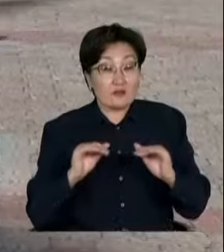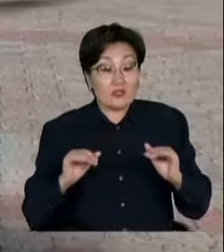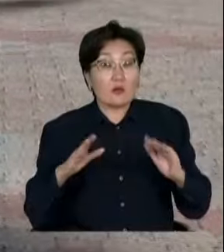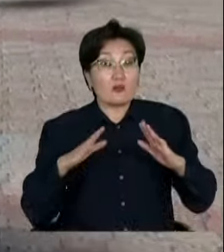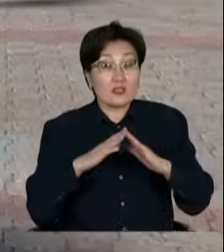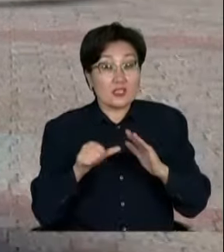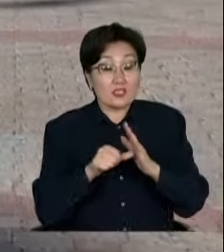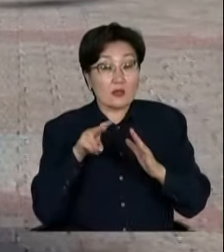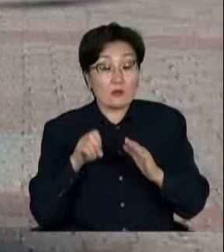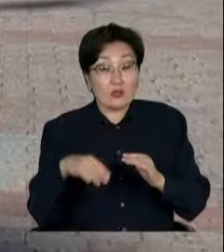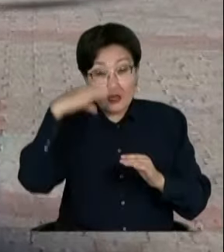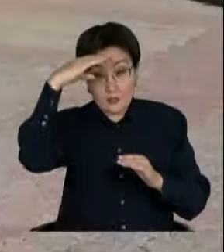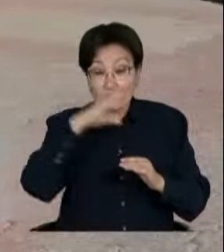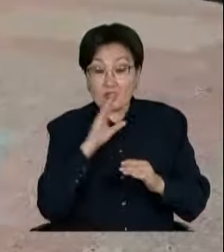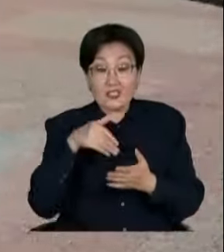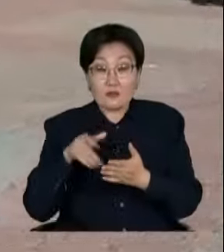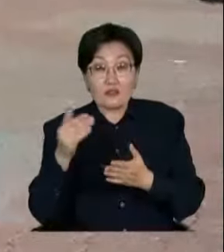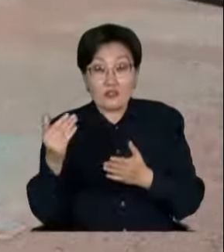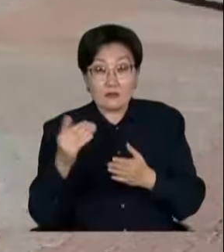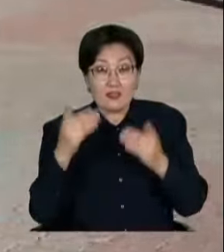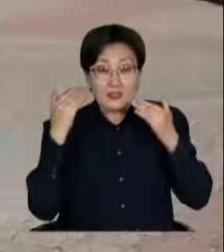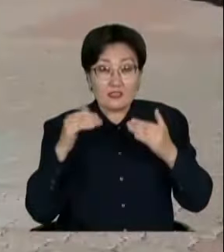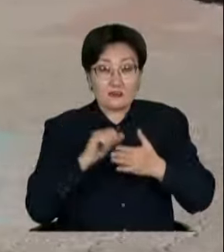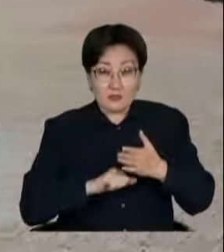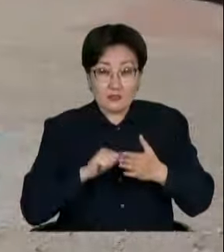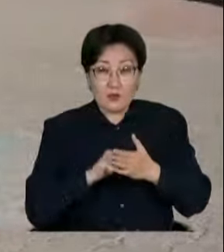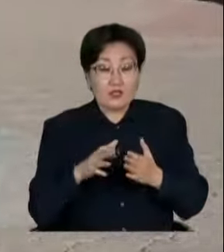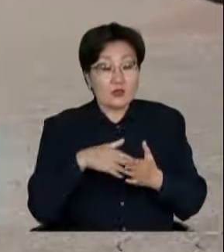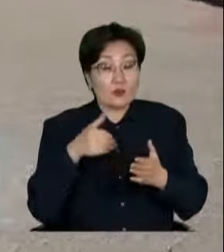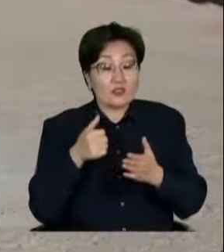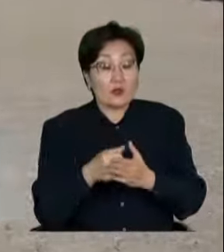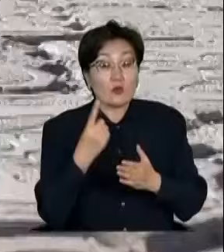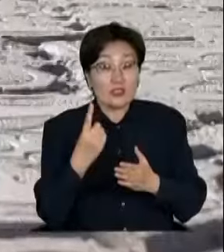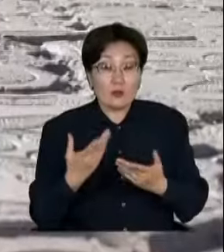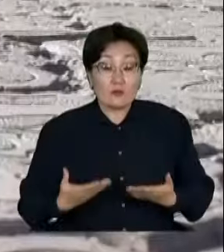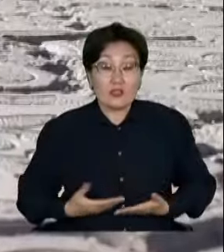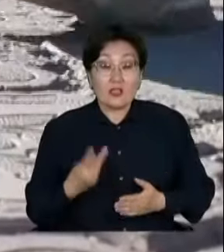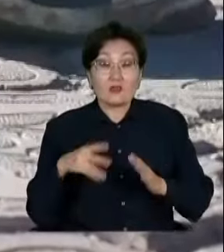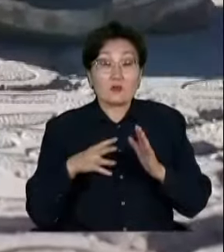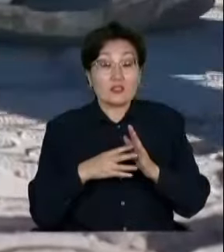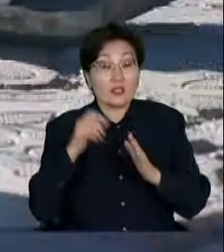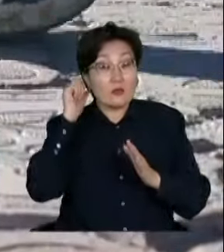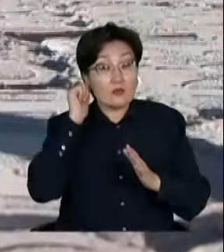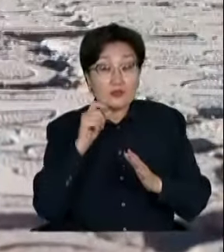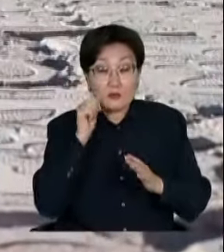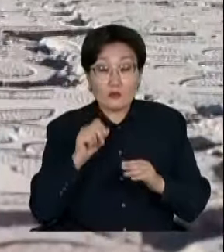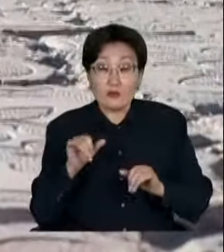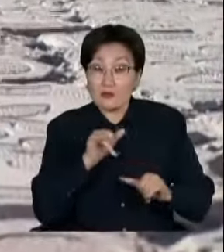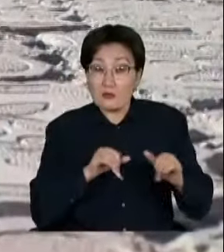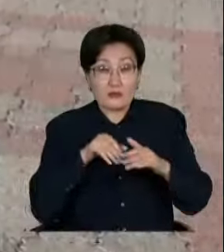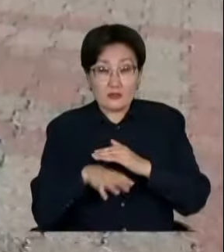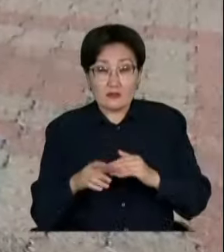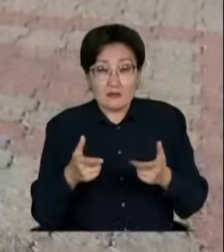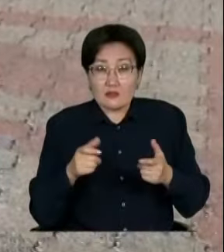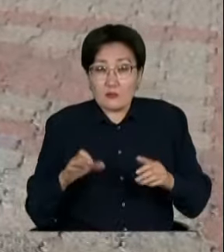дома. В 6 лет родители отказались от него по неизвестным причинам. С тех пор он один. 29-летнему мужчине некуда идти и